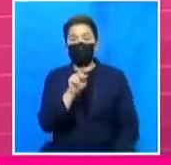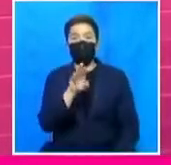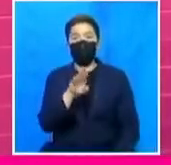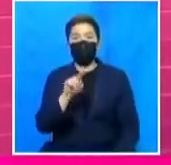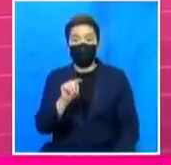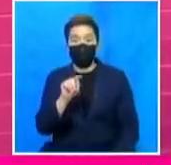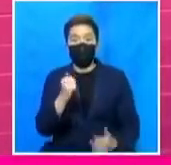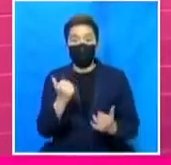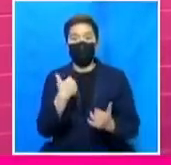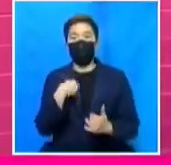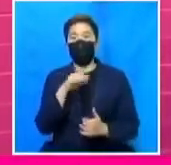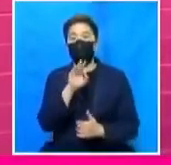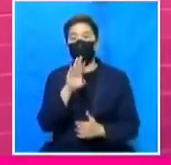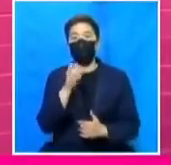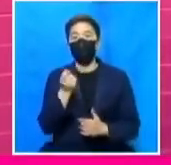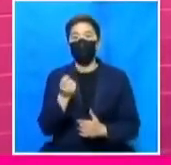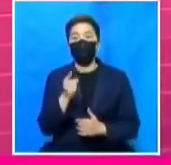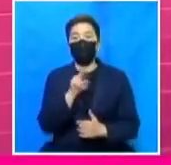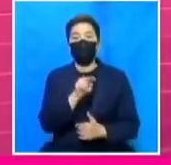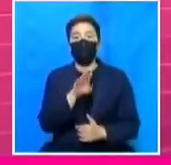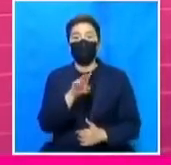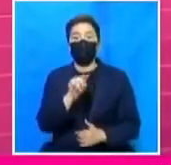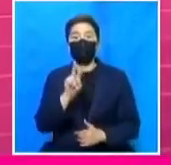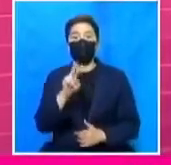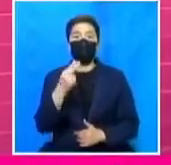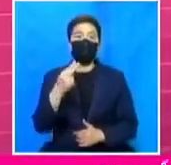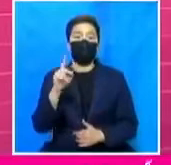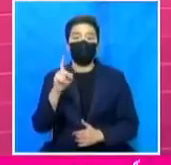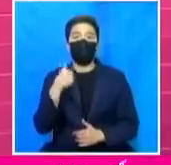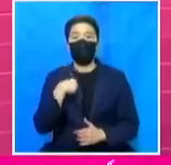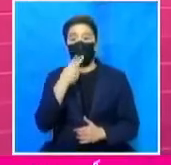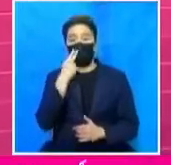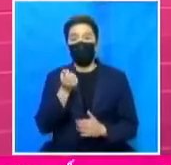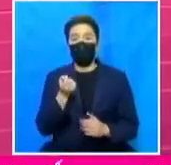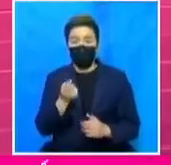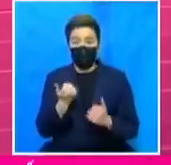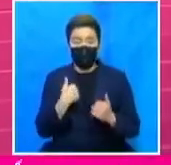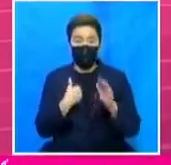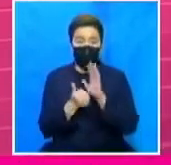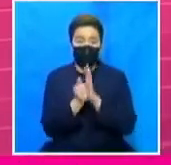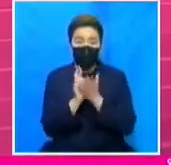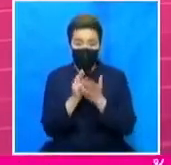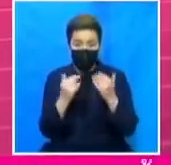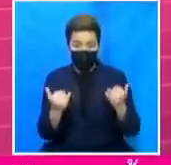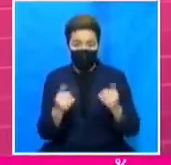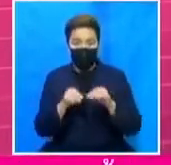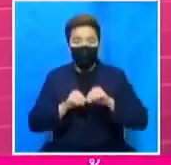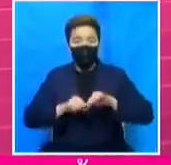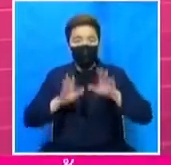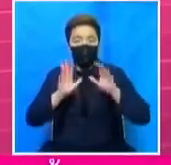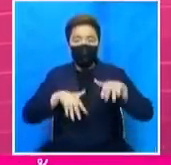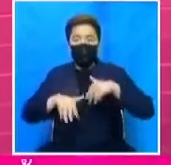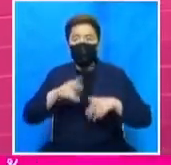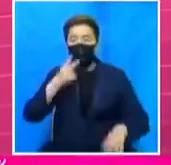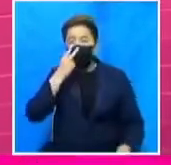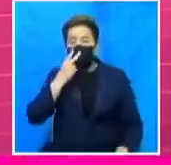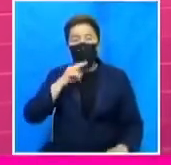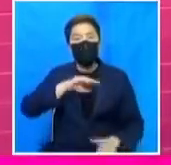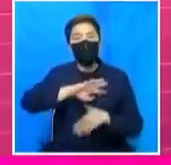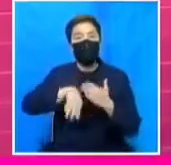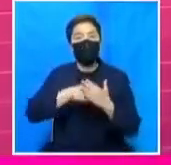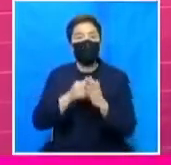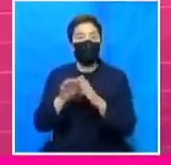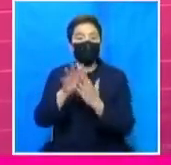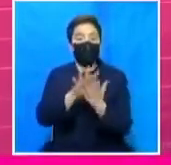NBT และ Facebook Live NBT to SD ที่ได้ทำการถ่ายทอดการออกรางวัลครั้งนี้ไปสู่ท่านผู้ฟังท่านผู้ชมทั่วประเท